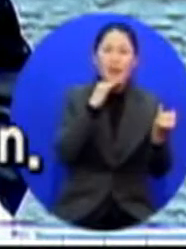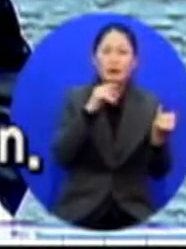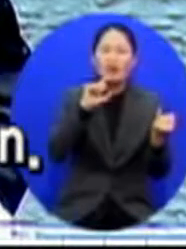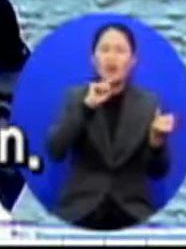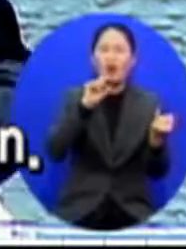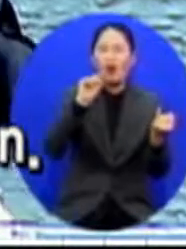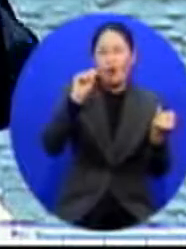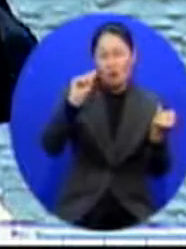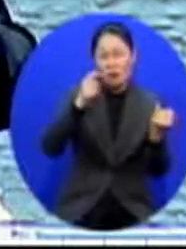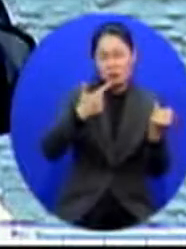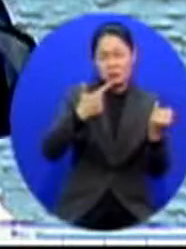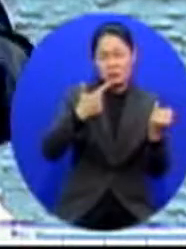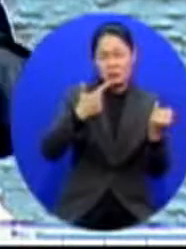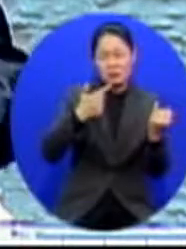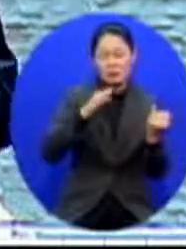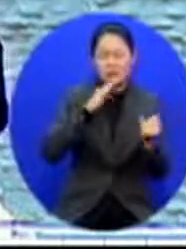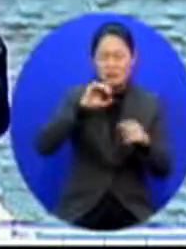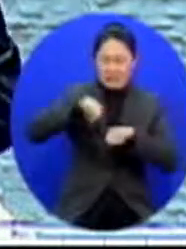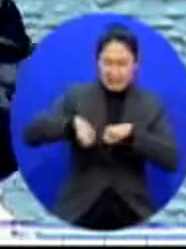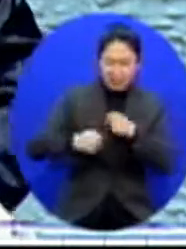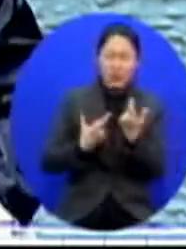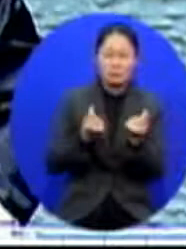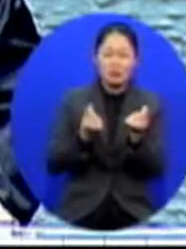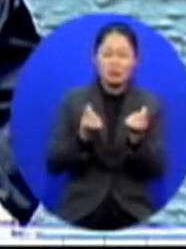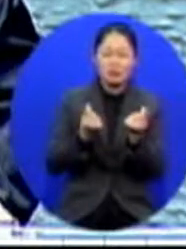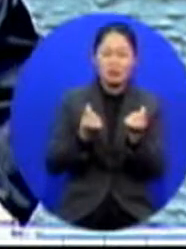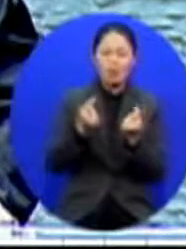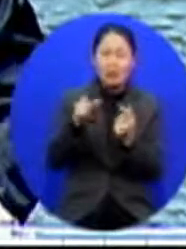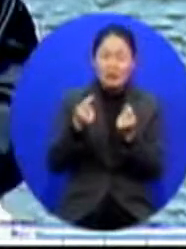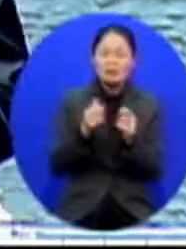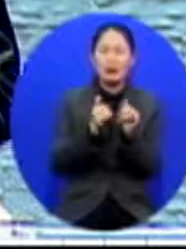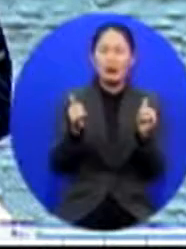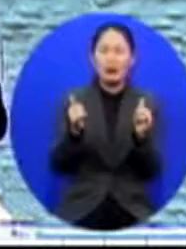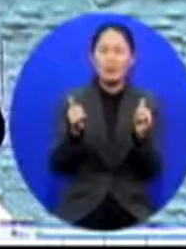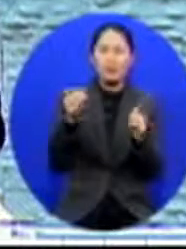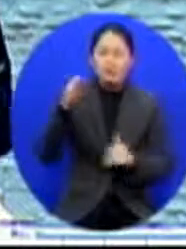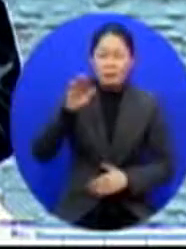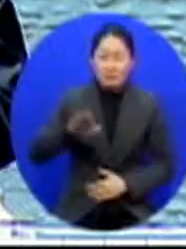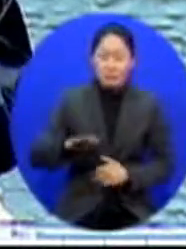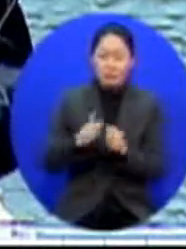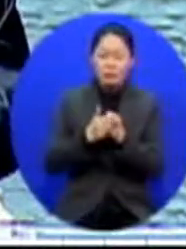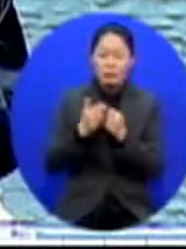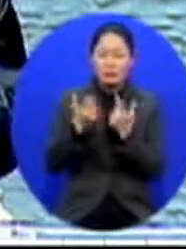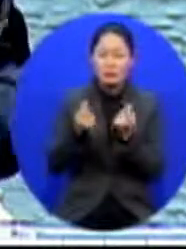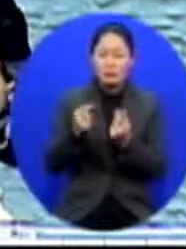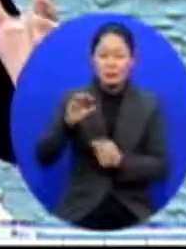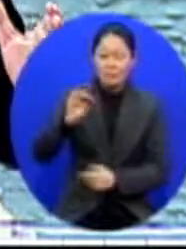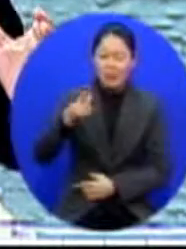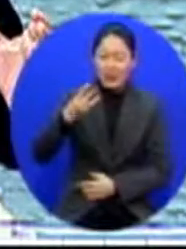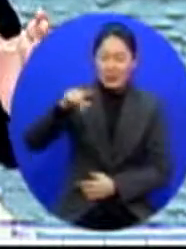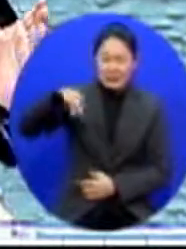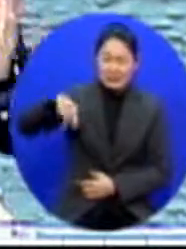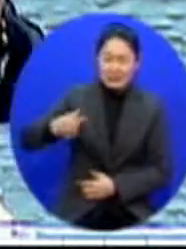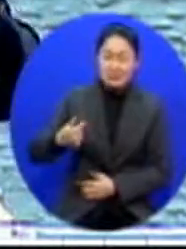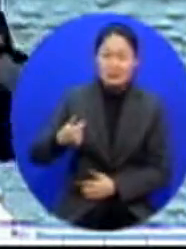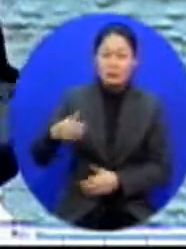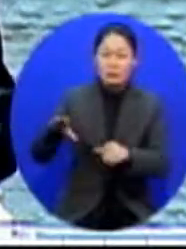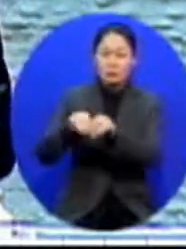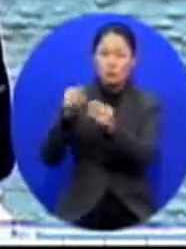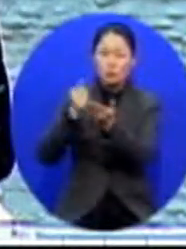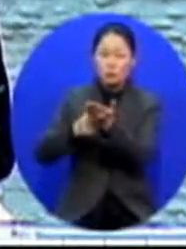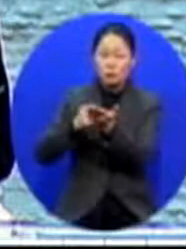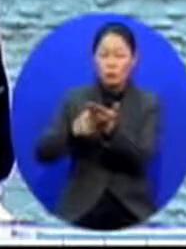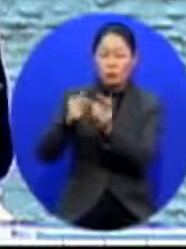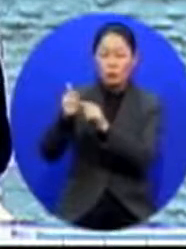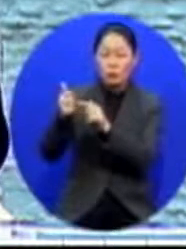그쵸 그런 사람이 벳 x 통도 개요 이런 벨리스 총독에게 대체 3장의 재판을 검